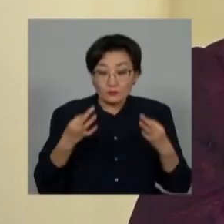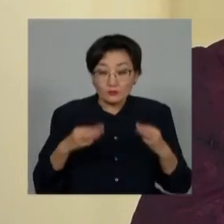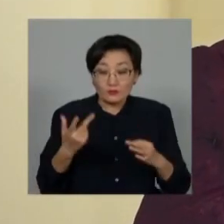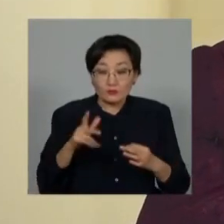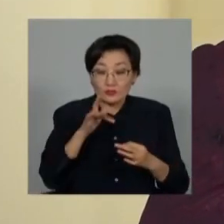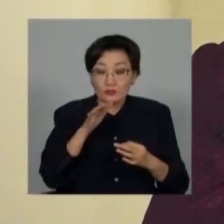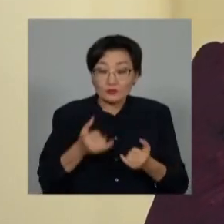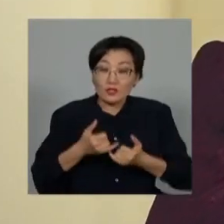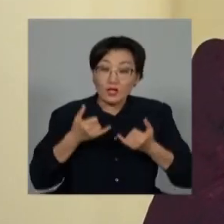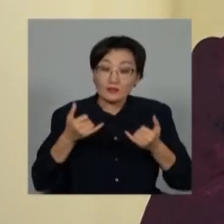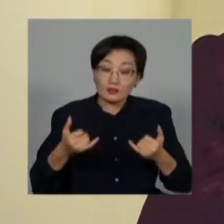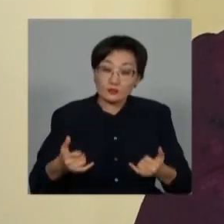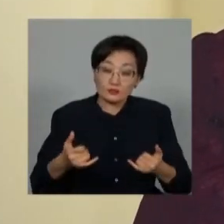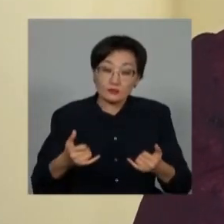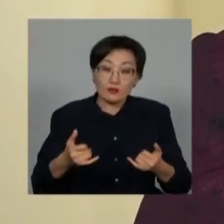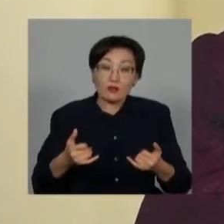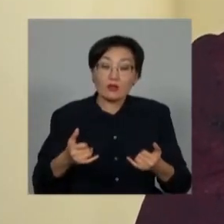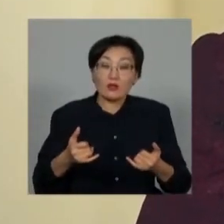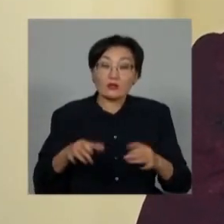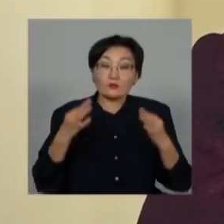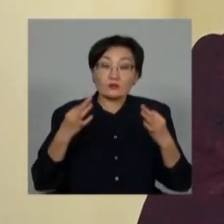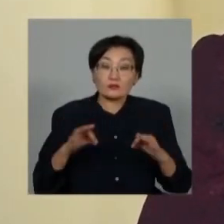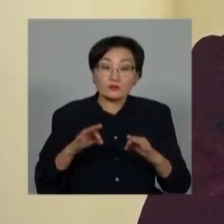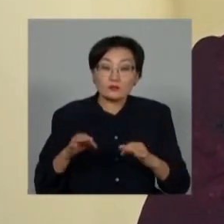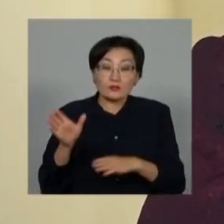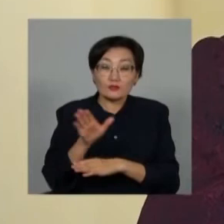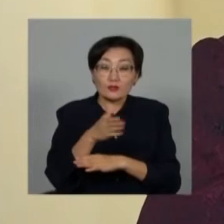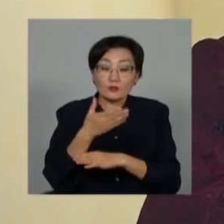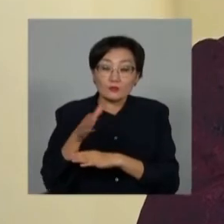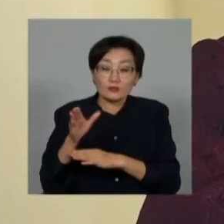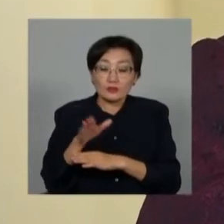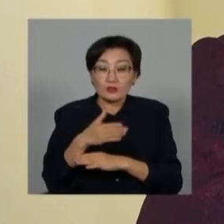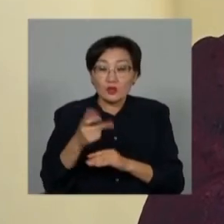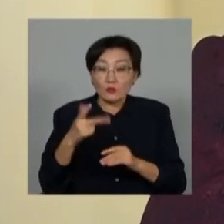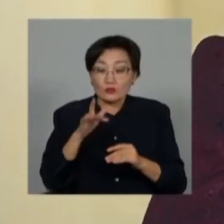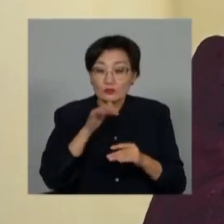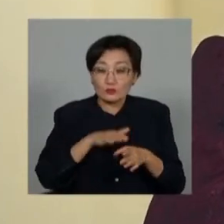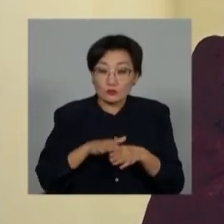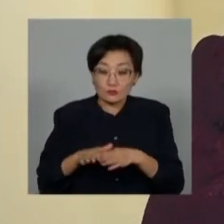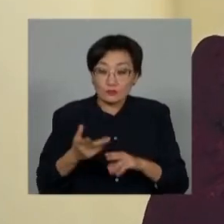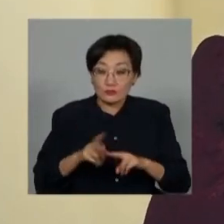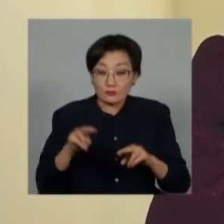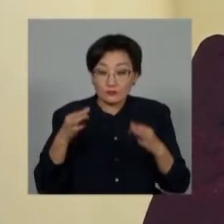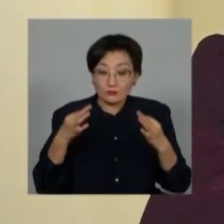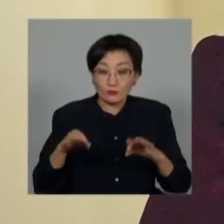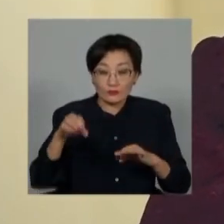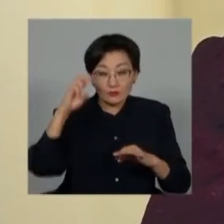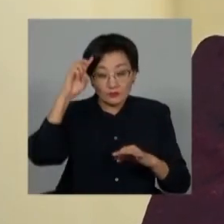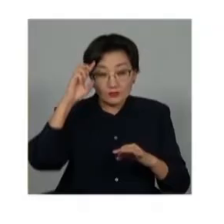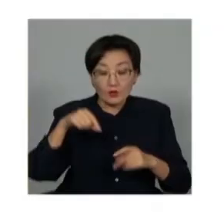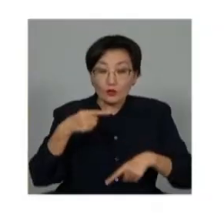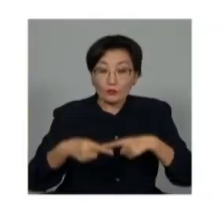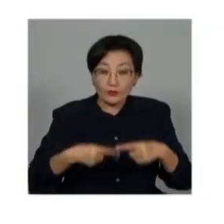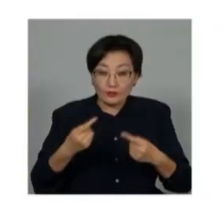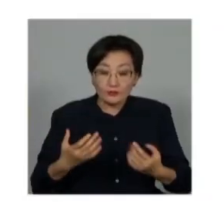тәуелсіздігіміздің 30 жылдығына арналып жатқан. Тәуелсіздіктің байрағының тігілгеніне желбірегені 30 жыл болды. Мінекей осы тәуелсіз елдің ұрпағы аман